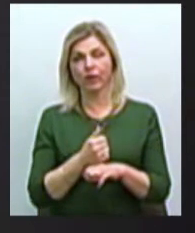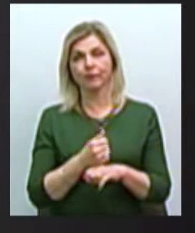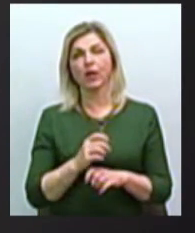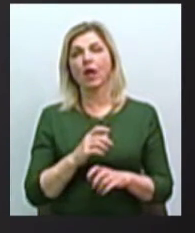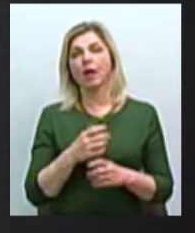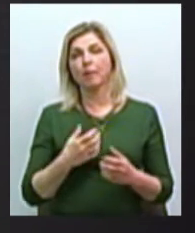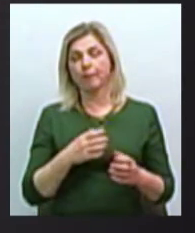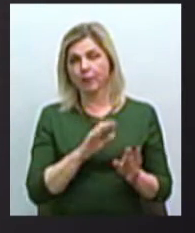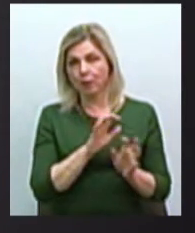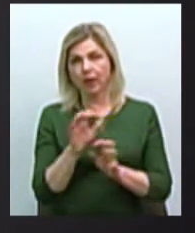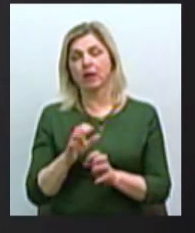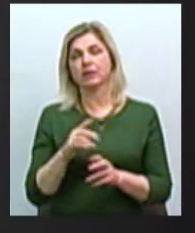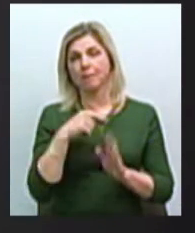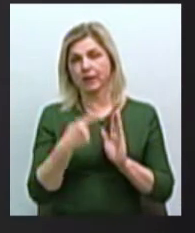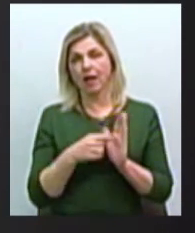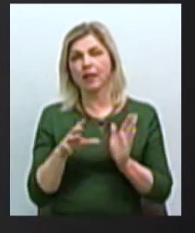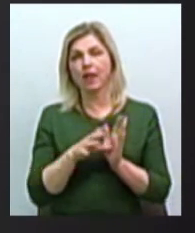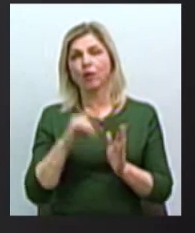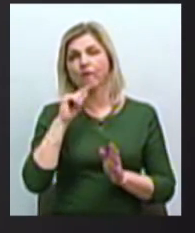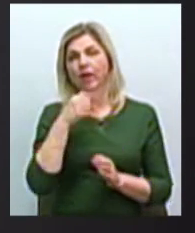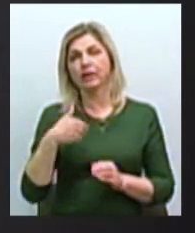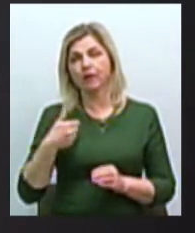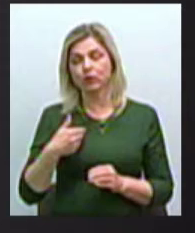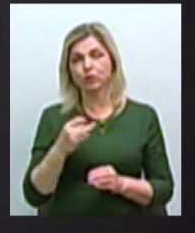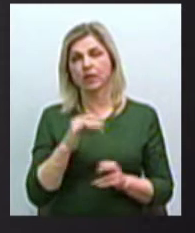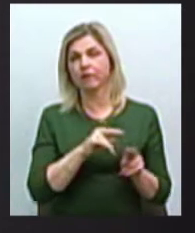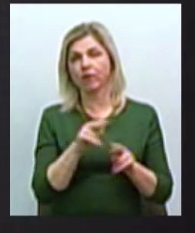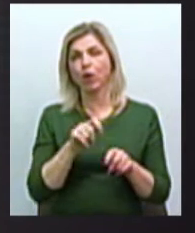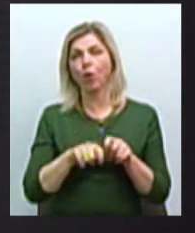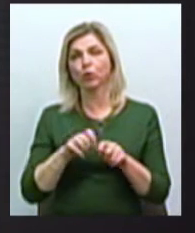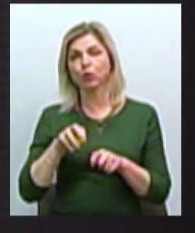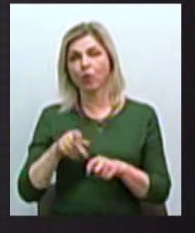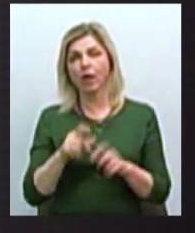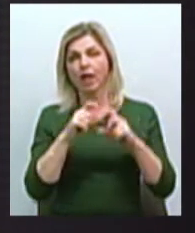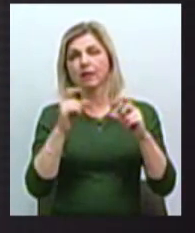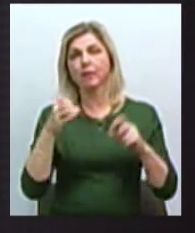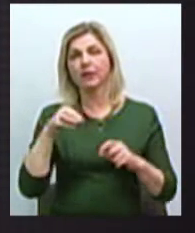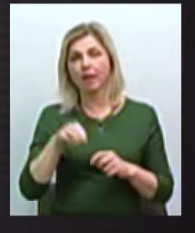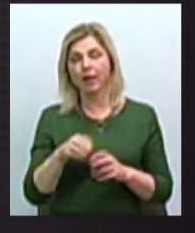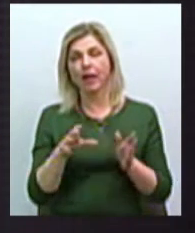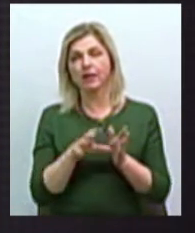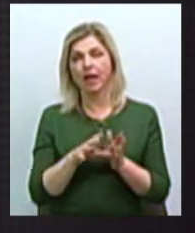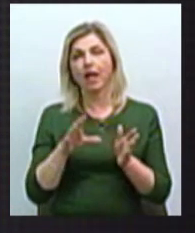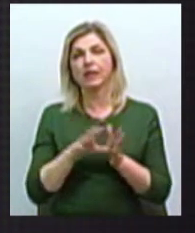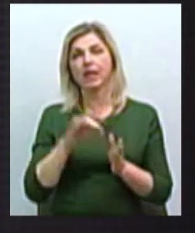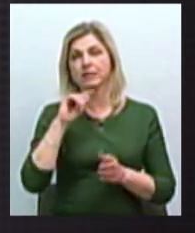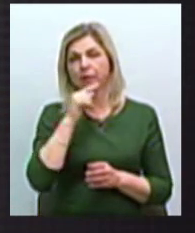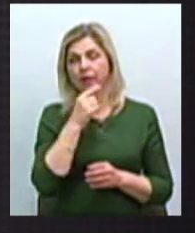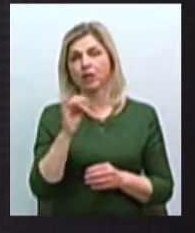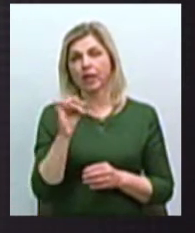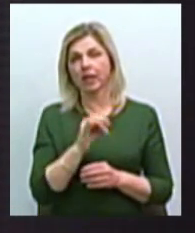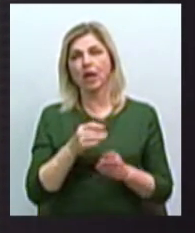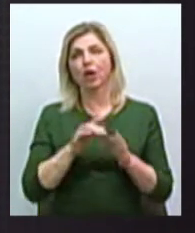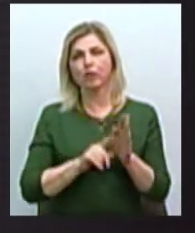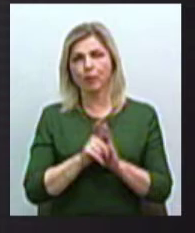Опікується питаннями енергоефективності, здійснює контроль за роботою департаменту енергетики, енергозбереження та запровадження